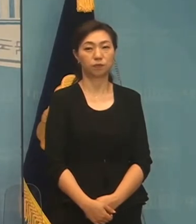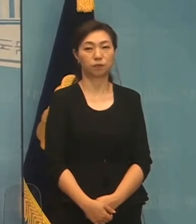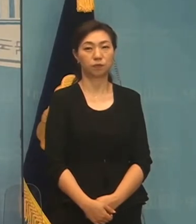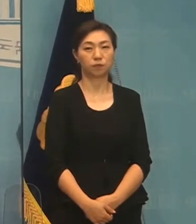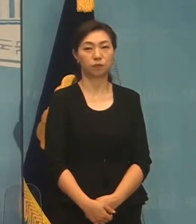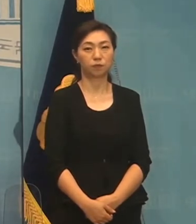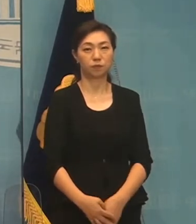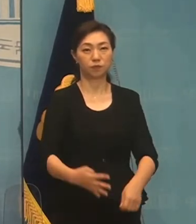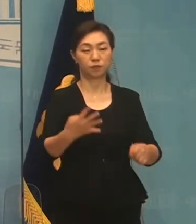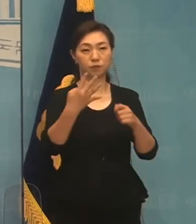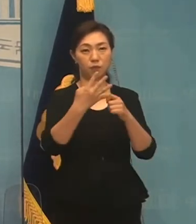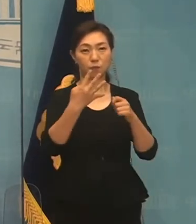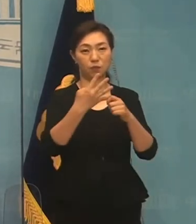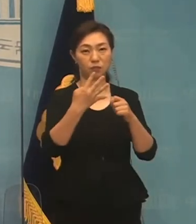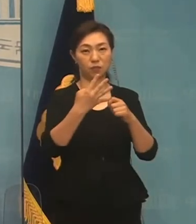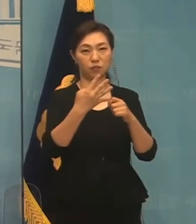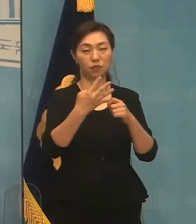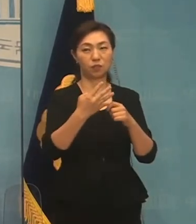네 번째,